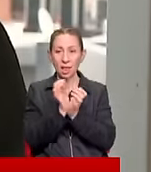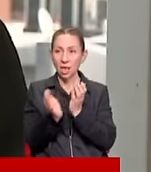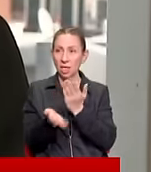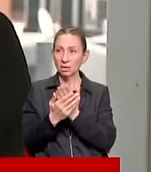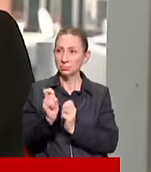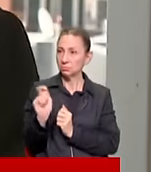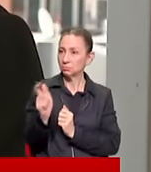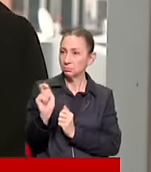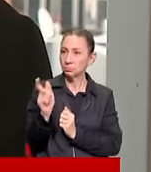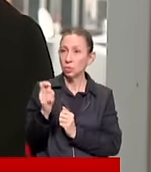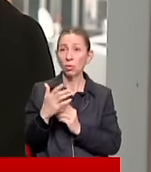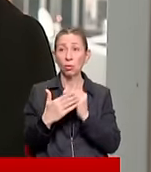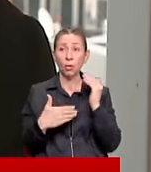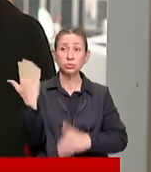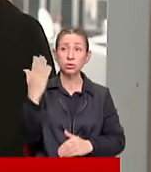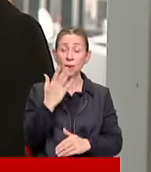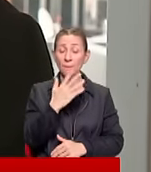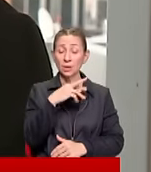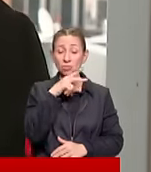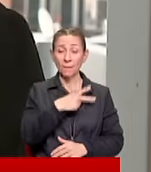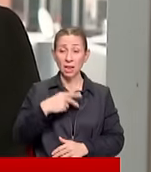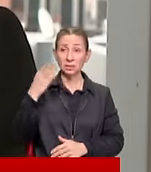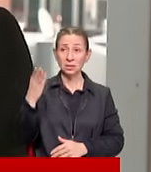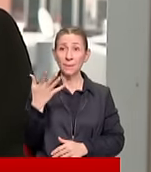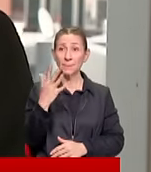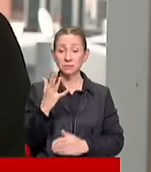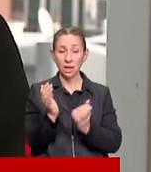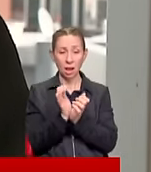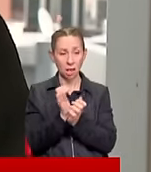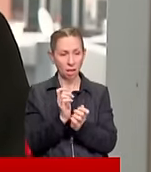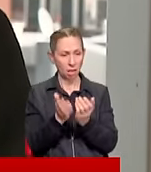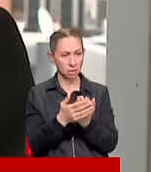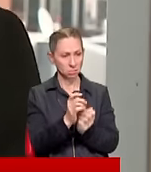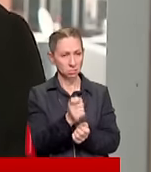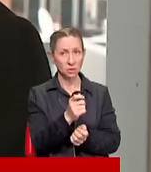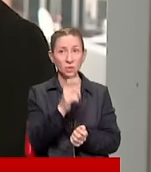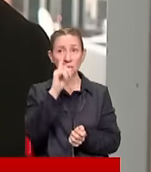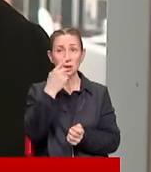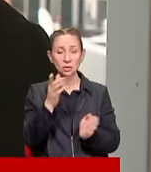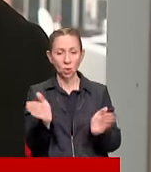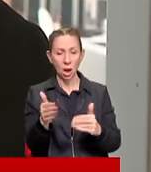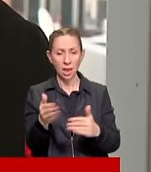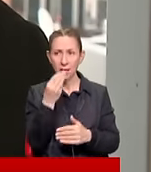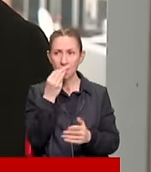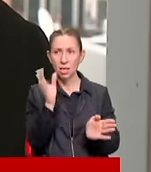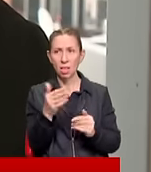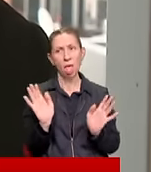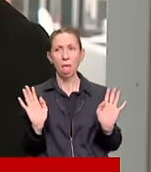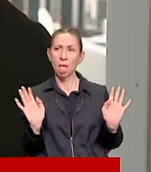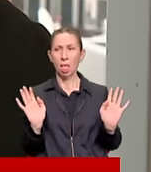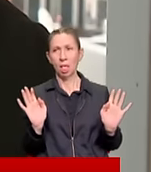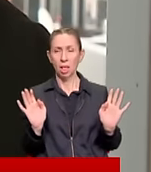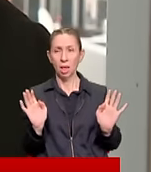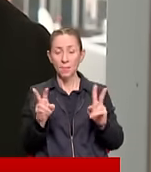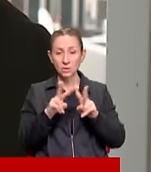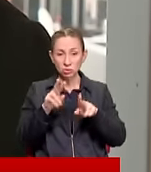ederken koskoca Keçiören Belediyesi 5 bin aileye yardım ediyor ve sadece kole yardım yapıyor idi. Şimdi